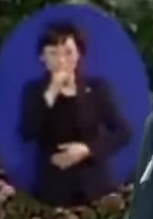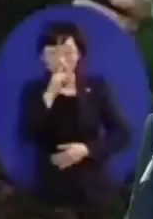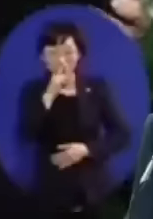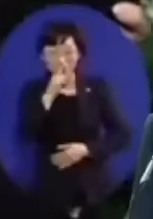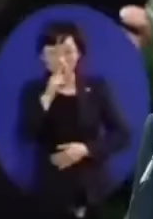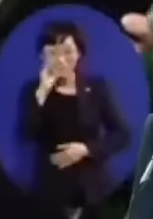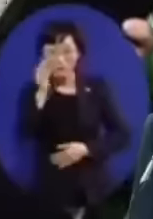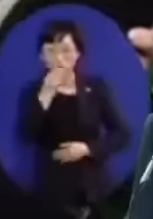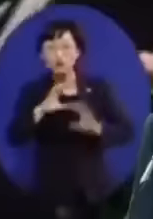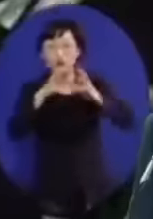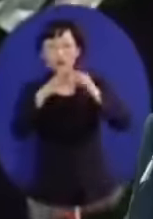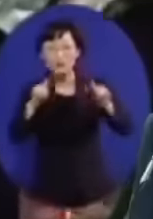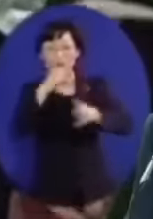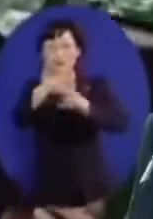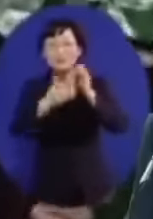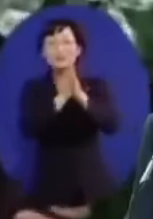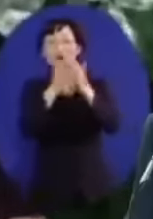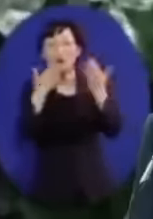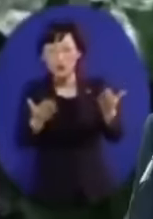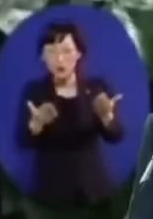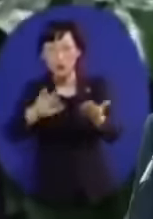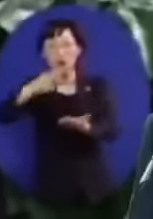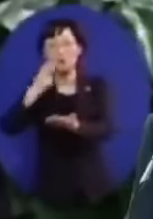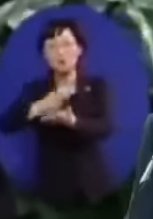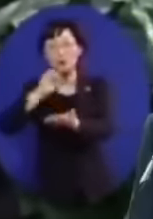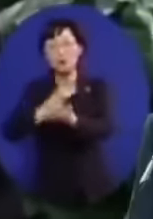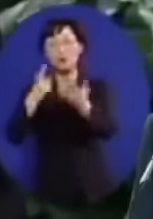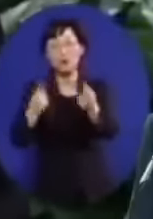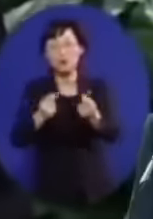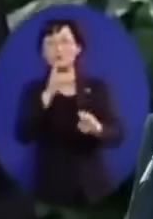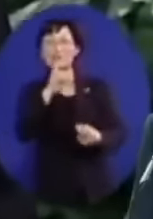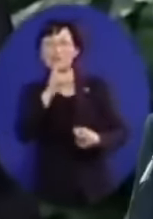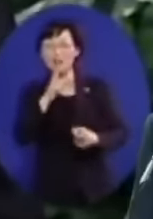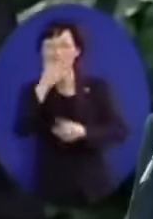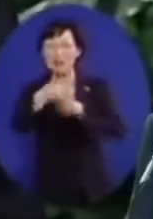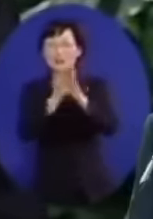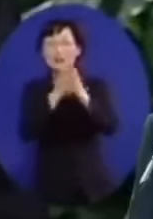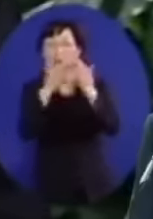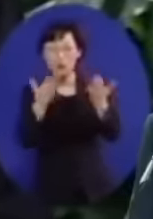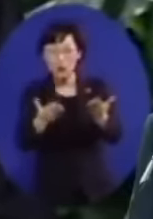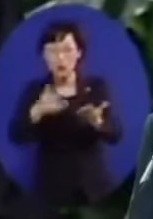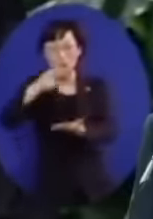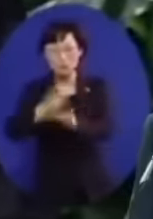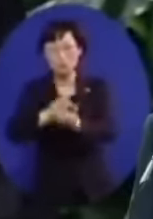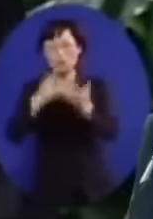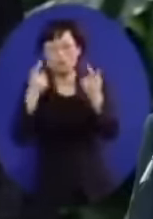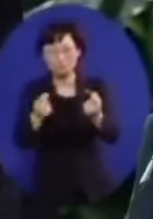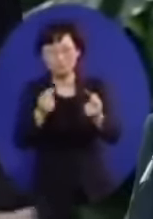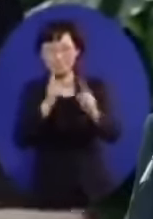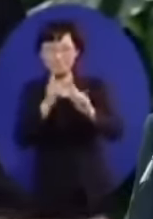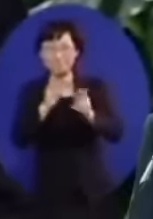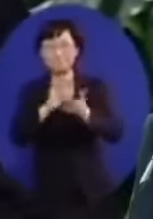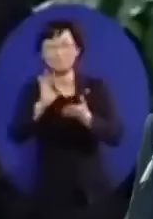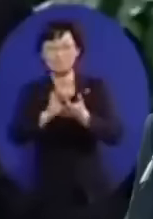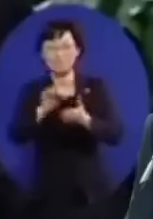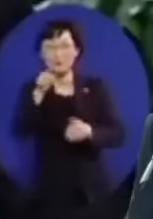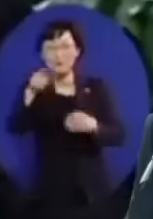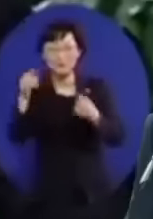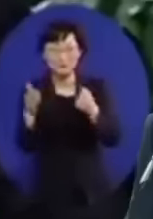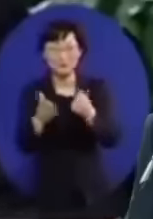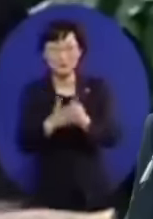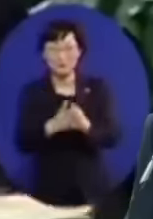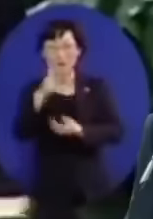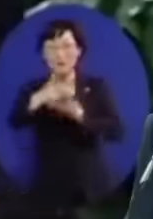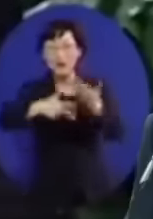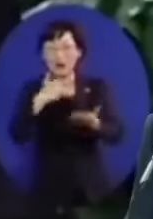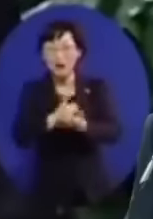유대인들은 성경을 율법이라고 그랬습니다. 성경이라고 했으면 좋았겠는데 성경을 율법이라고 그랬어요. 그러므로